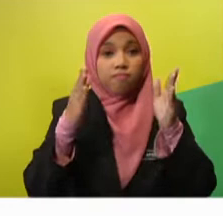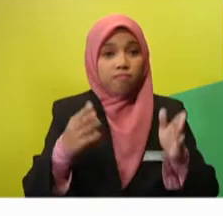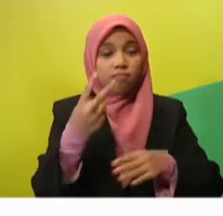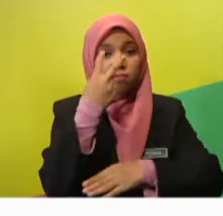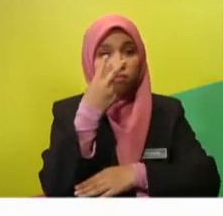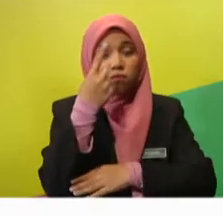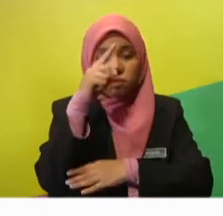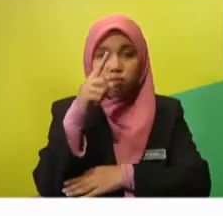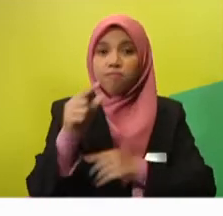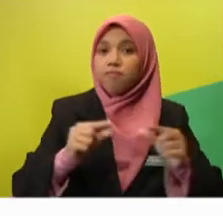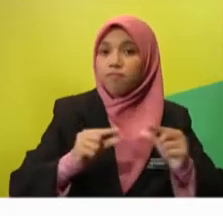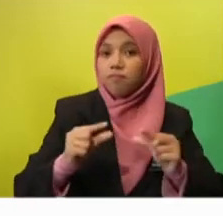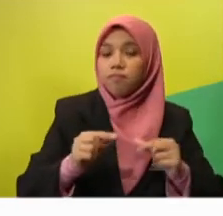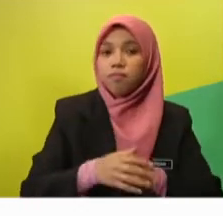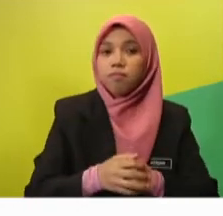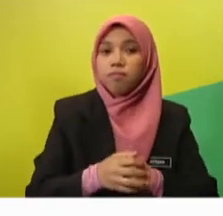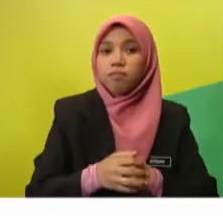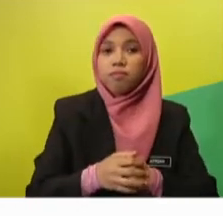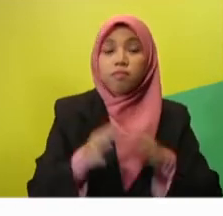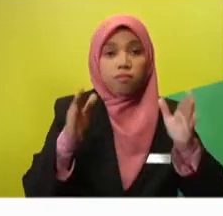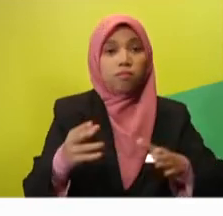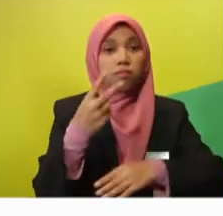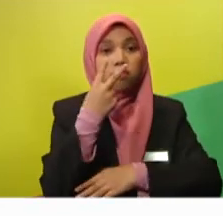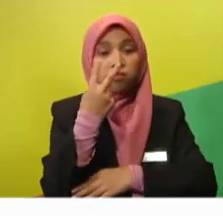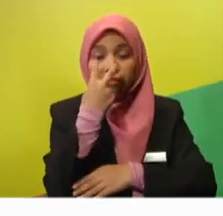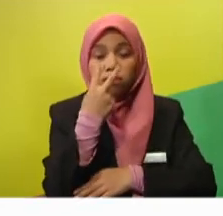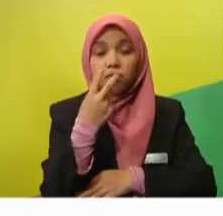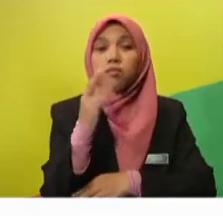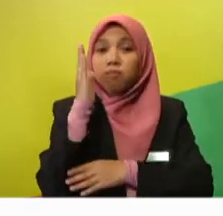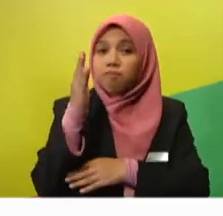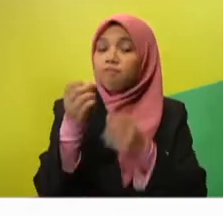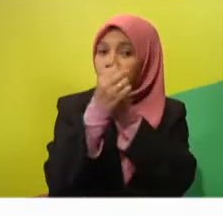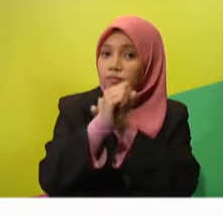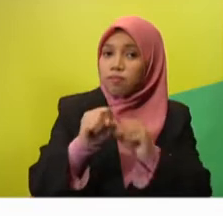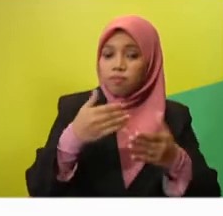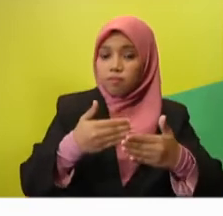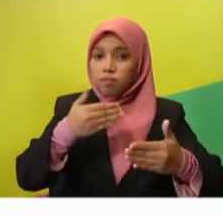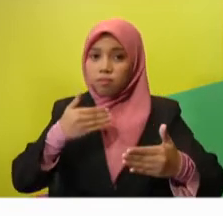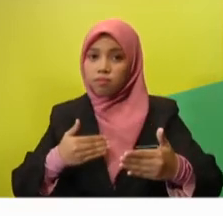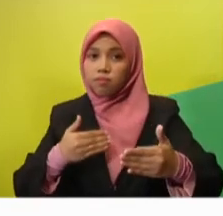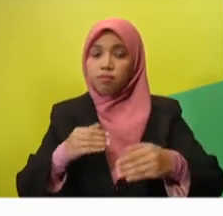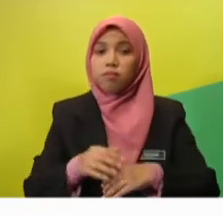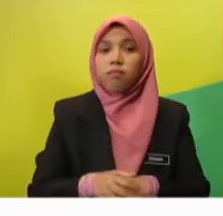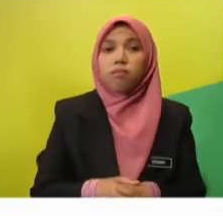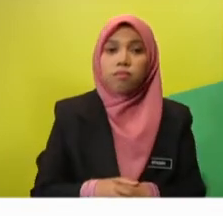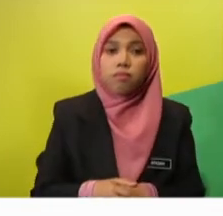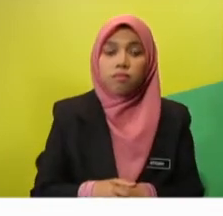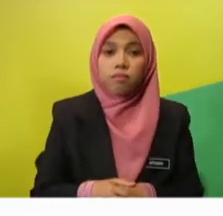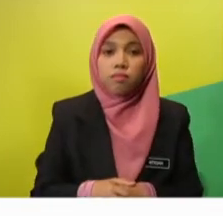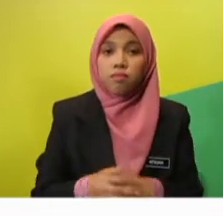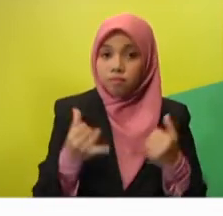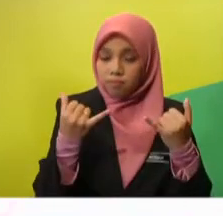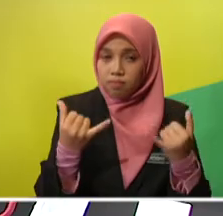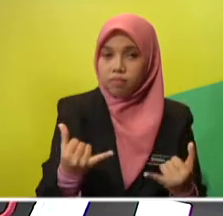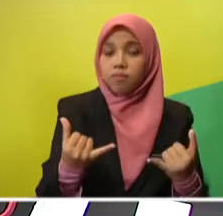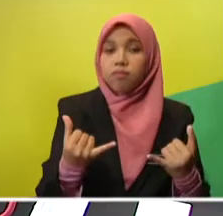klien akan bersedialah setengah langkah di belakang pemandu celik. Okey, sekarang Cikgu Nat dan Cikgu Aini akan tunjukkan demo